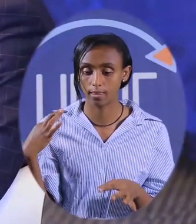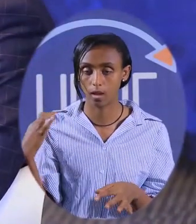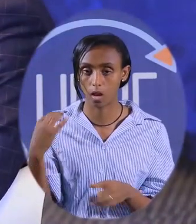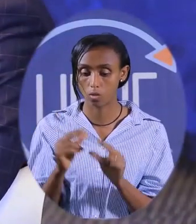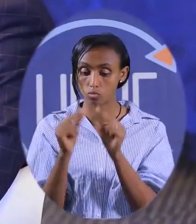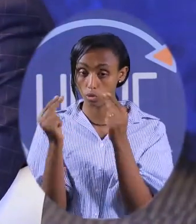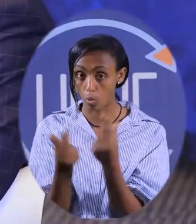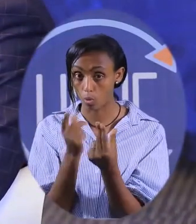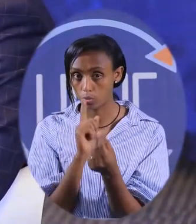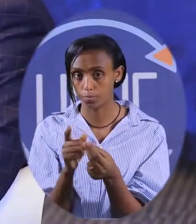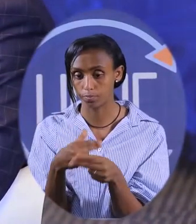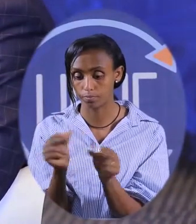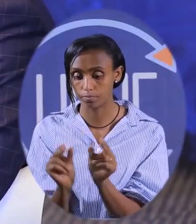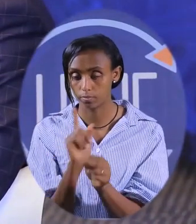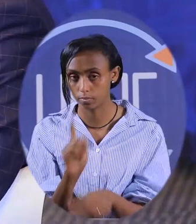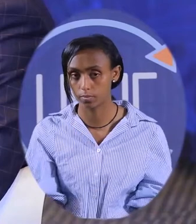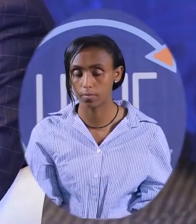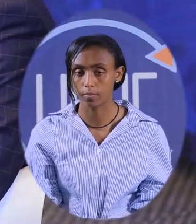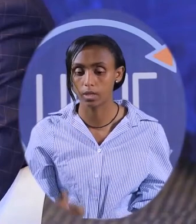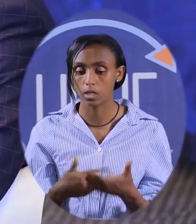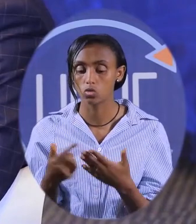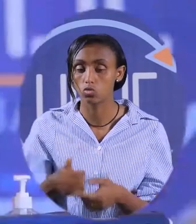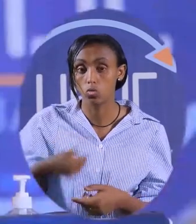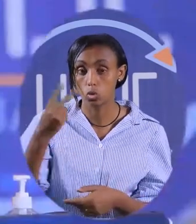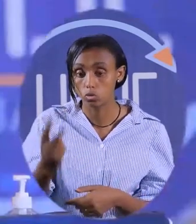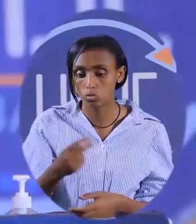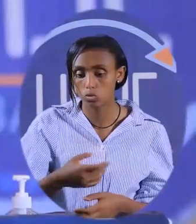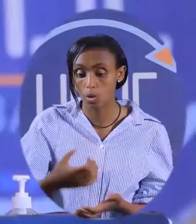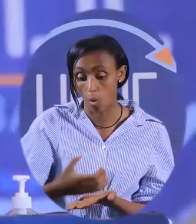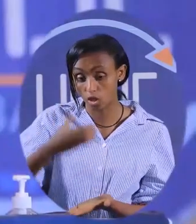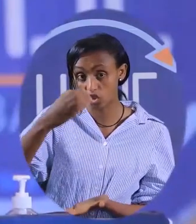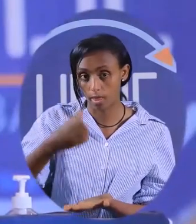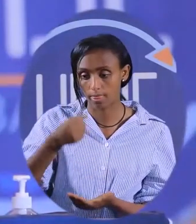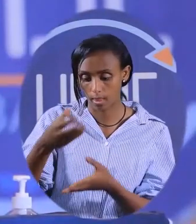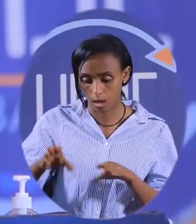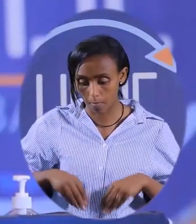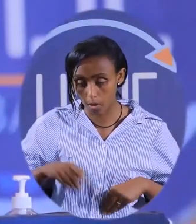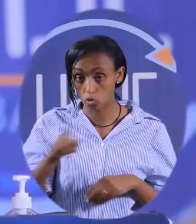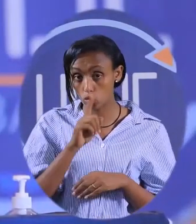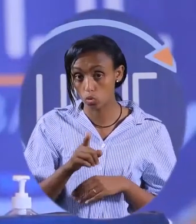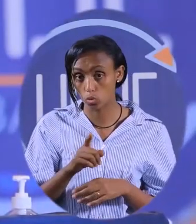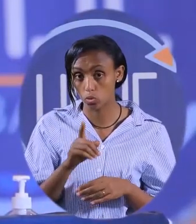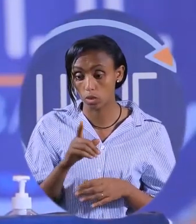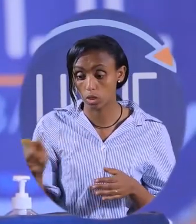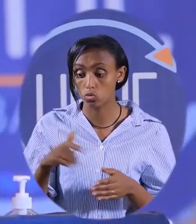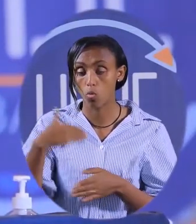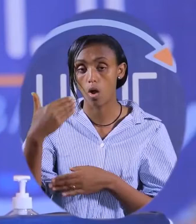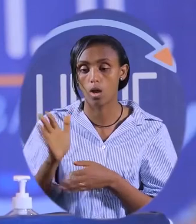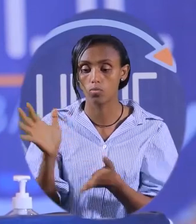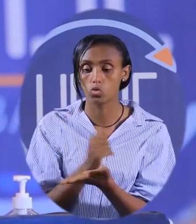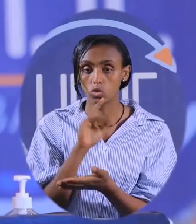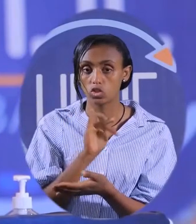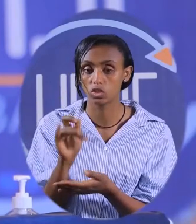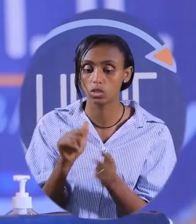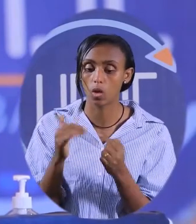ነው። እነኚህ ሁለቱ የዋንጫው ተቀባይ ሲሆኑ ነው ሌሎቹ ከነሱ በኋላ ዋንጫ የሚወስዱት እንጂ